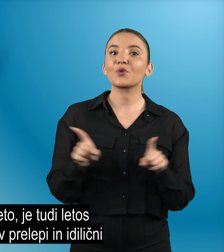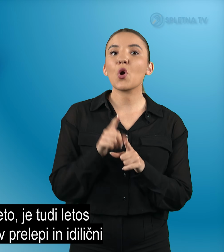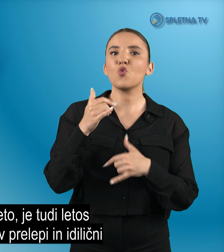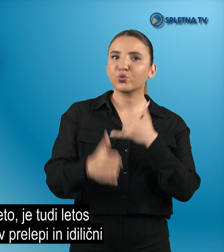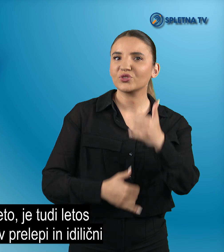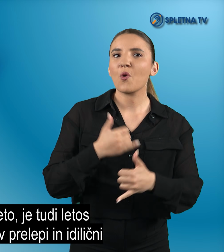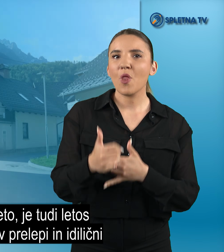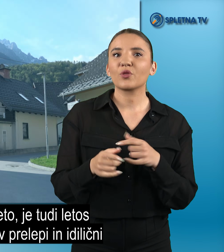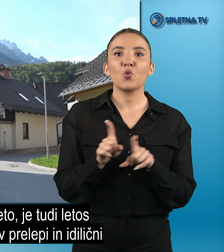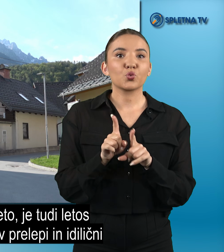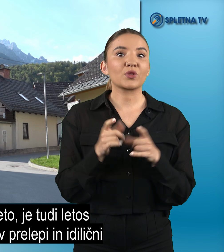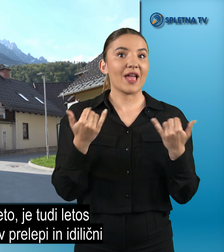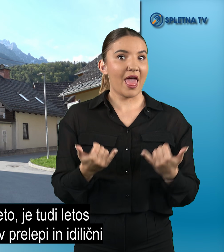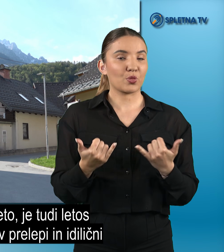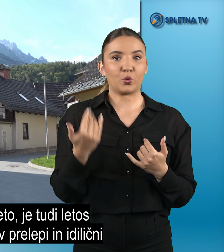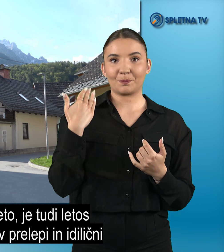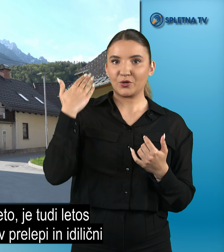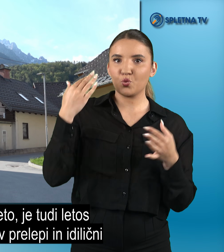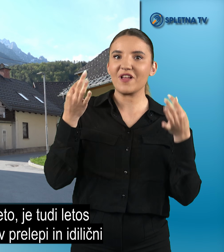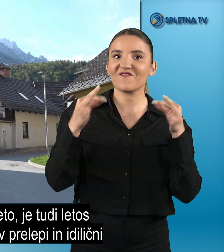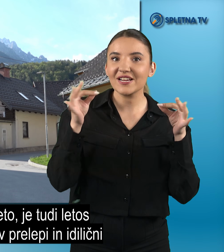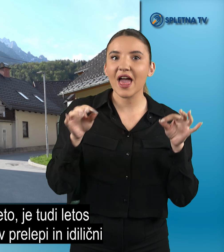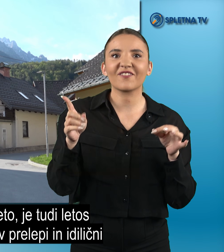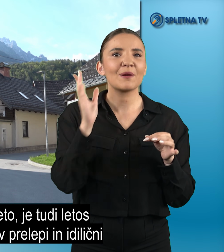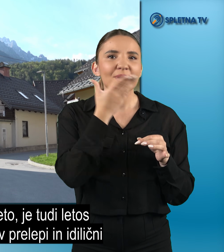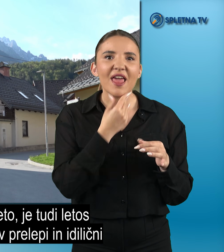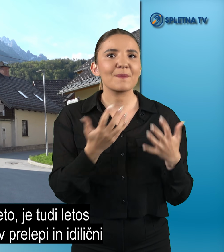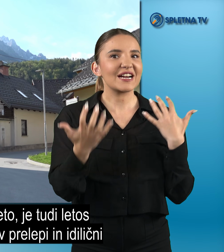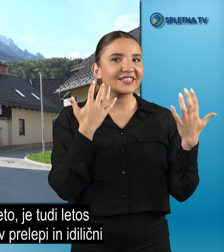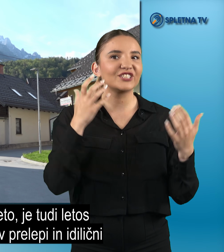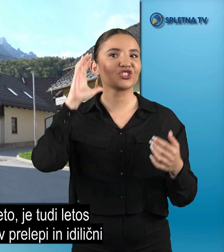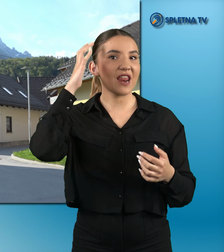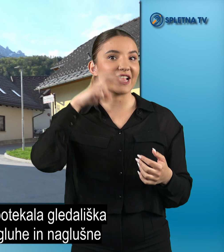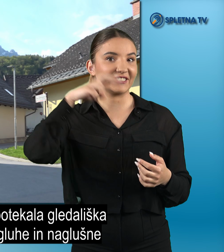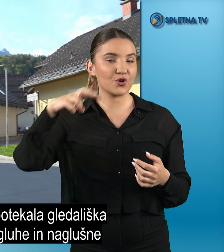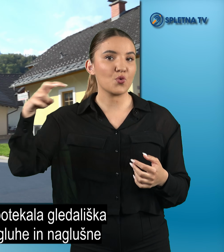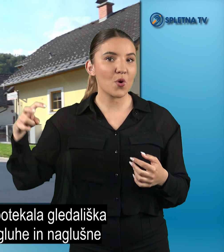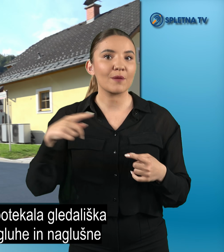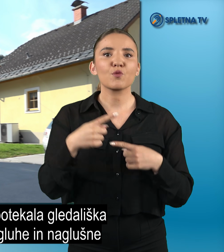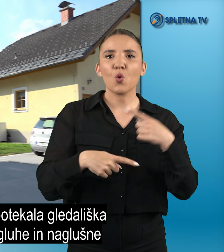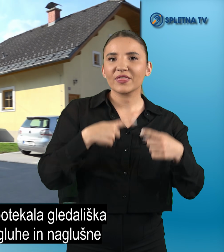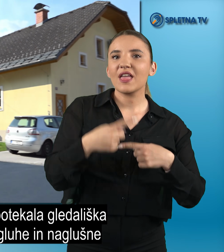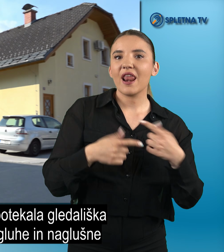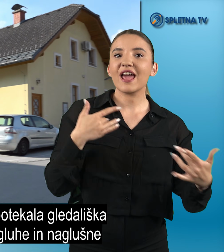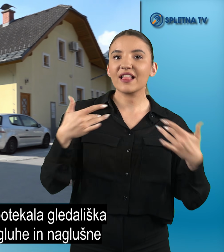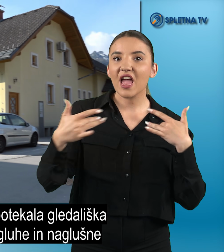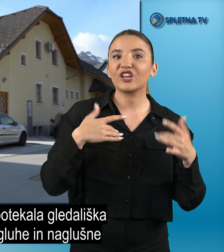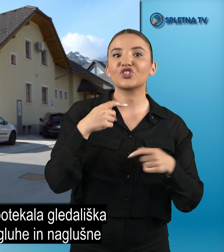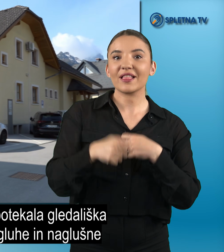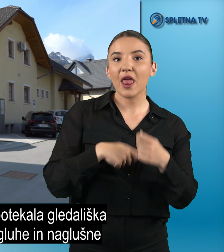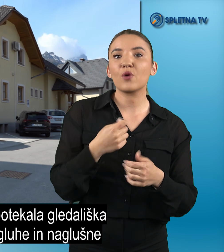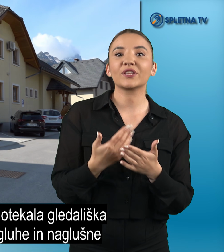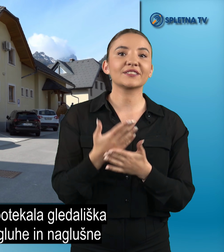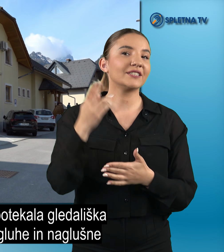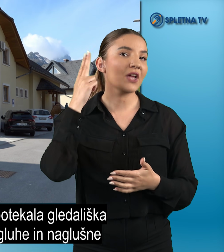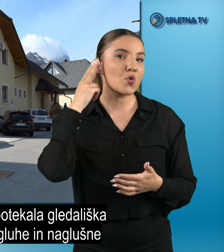Kot vsako leto je tudi letos minuli vikend v prelepi in idilični Kranjski Gori potekala gledališka delavnica za